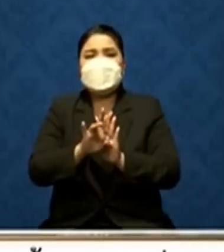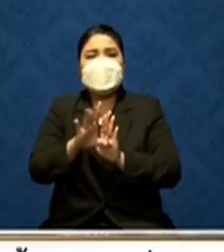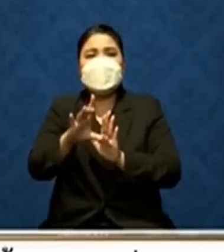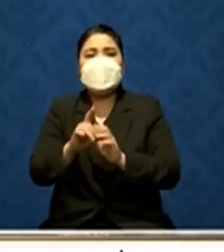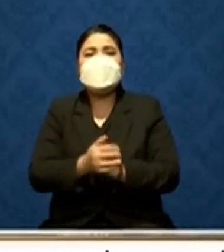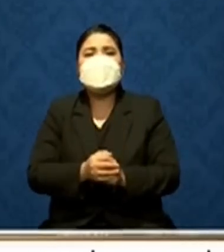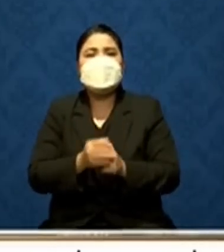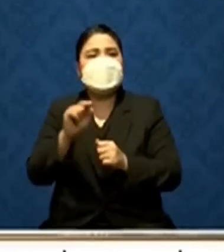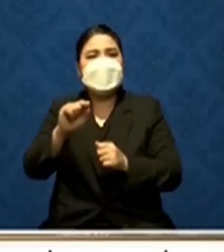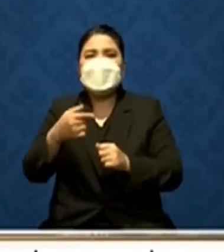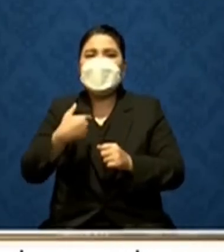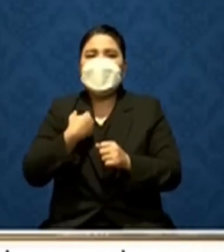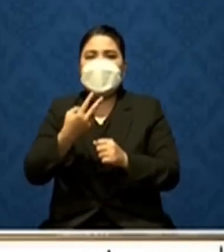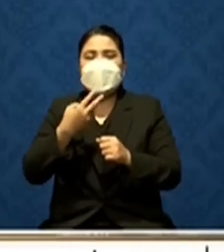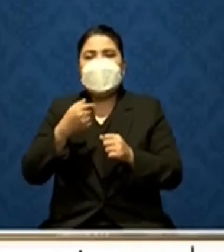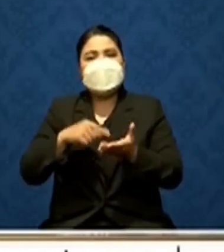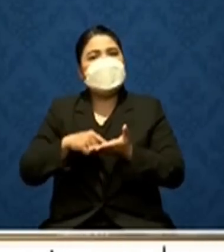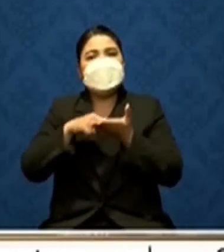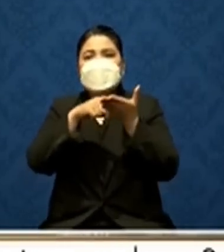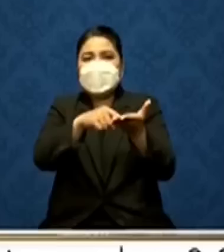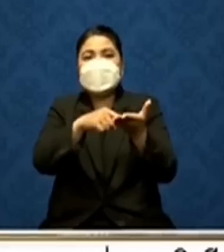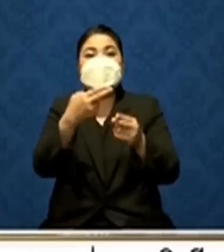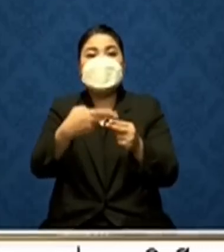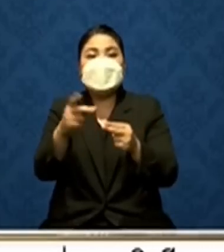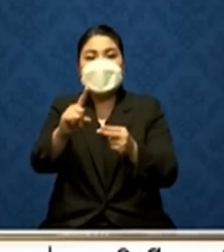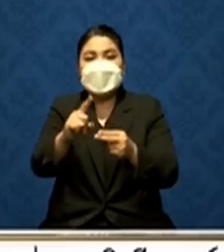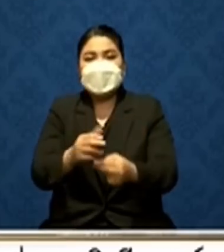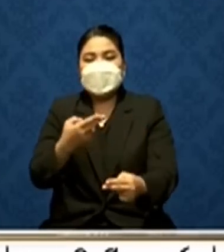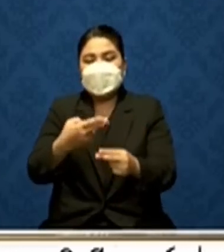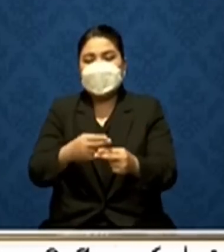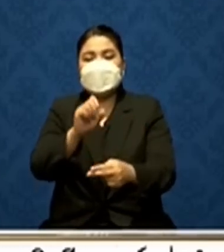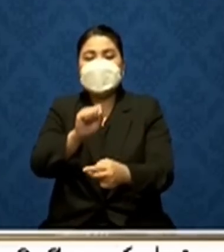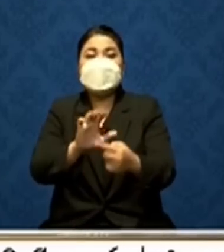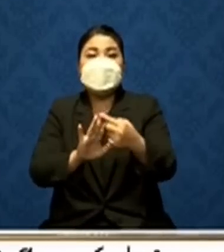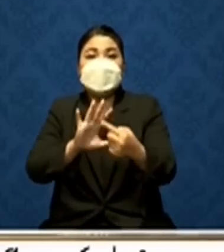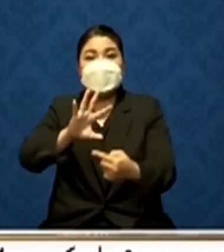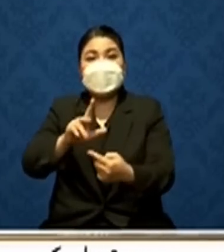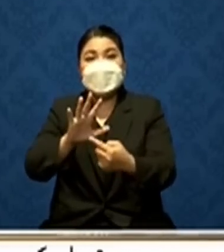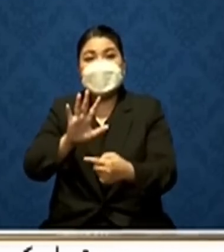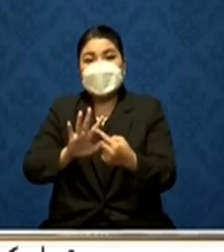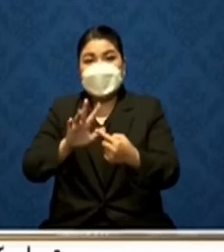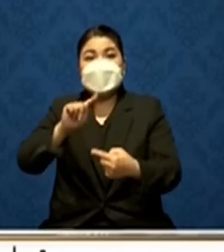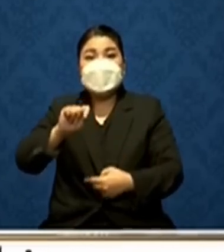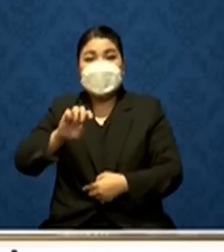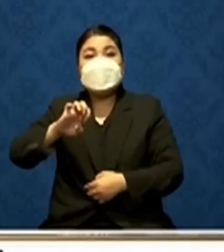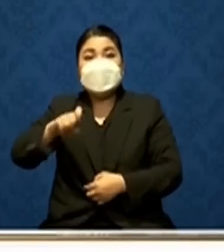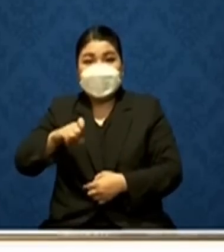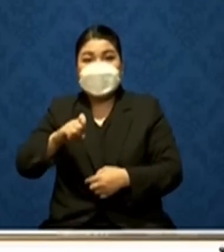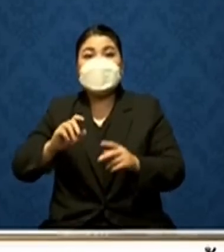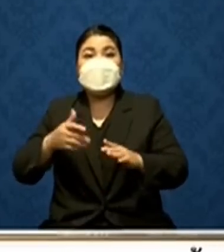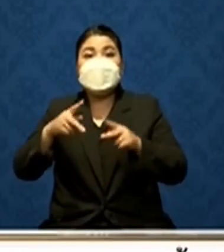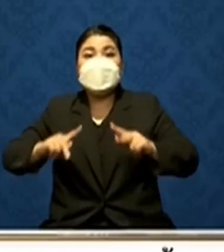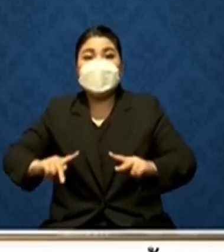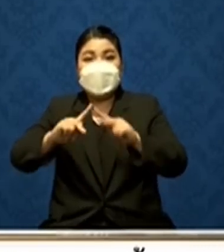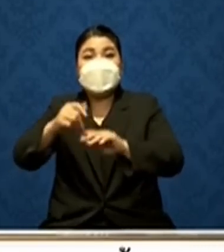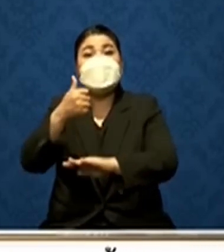อย่างมากในการเสนอญัตตินายสุชาติชมกลิ่นรัฐมนตรีว่าการกระทรวงแรงงาน